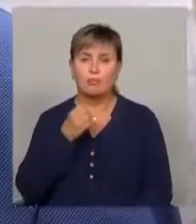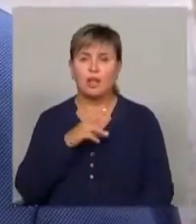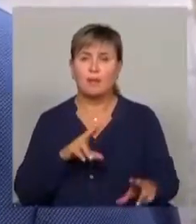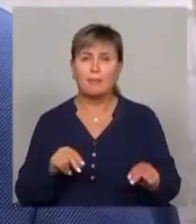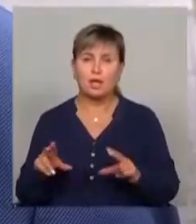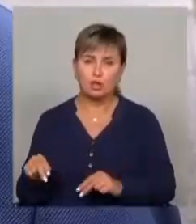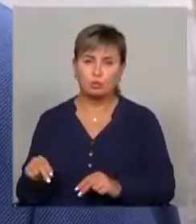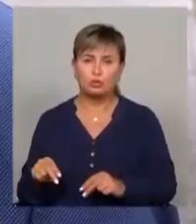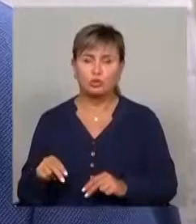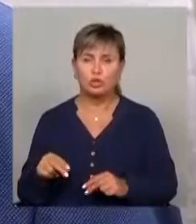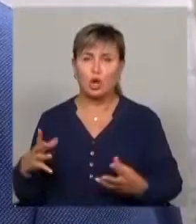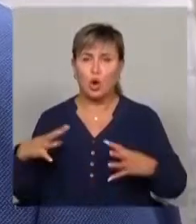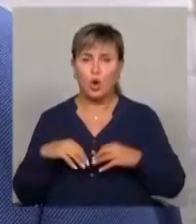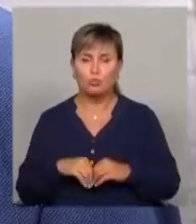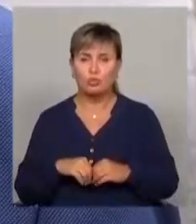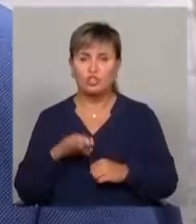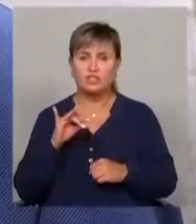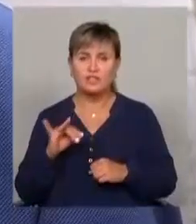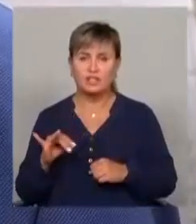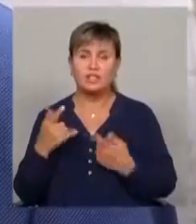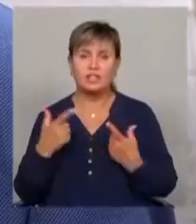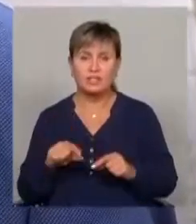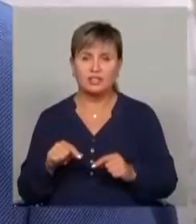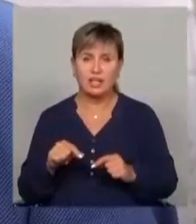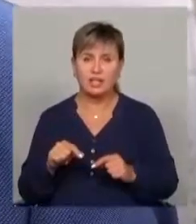благополучии общества и где